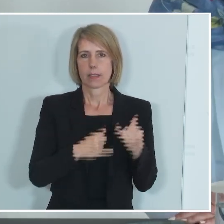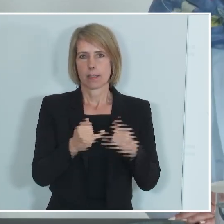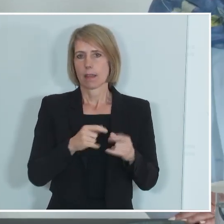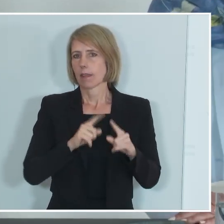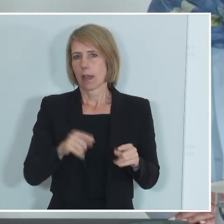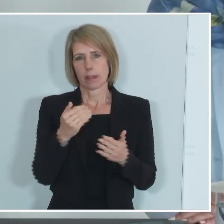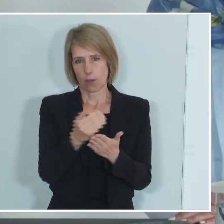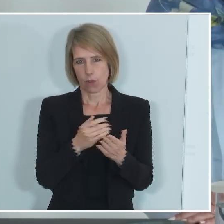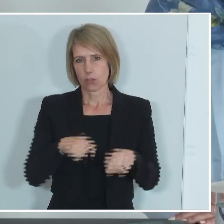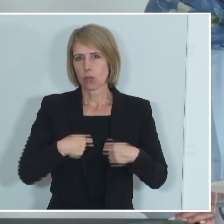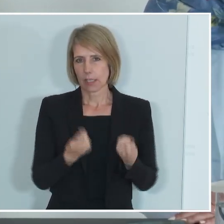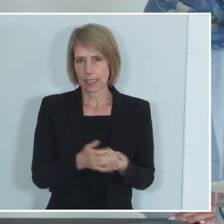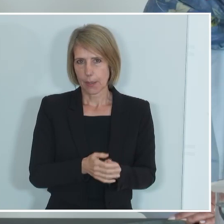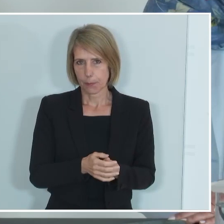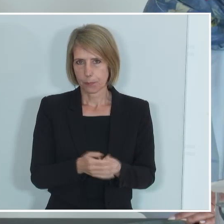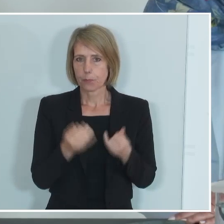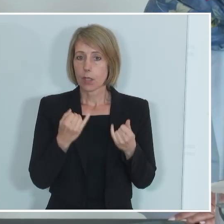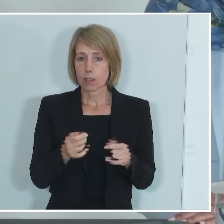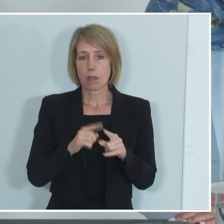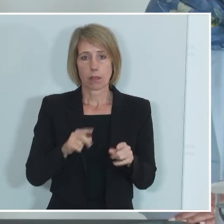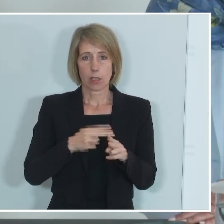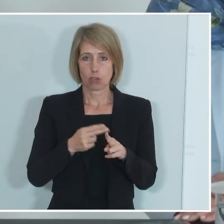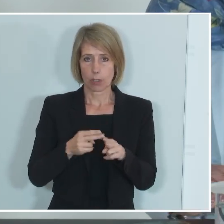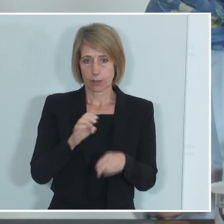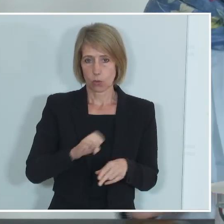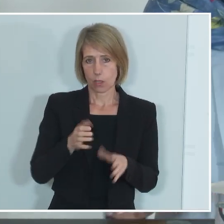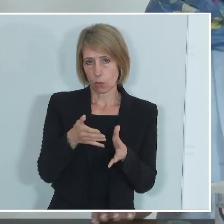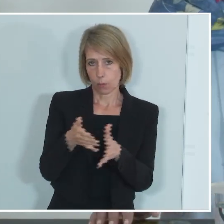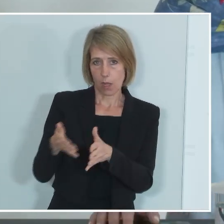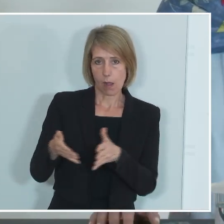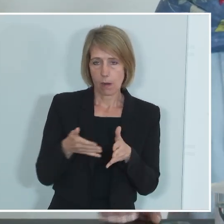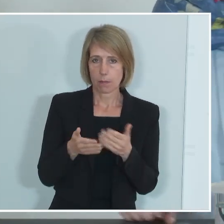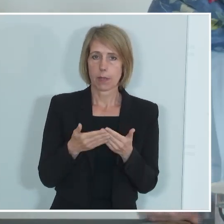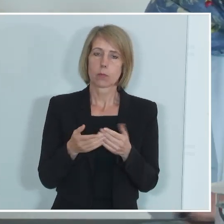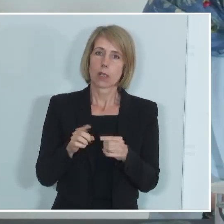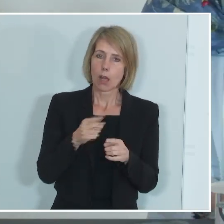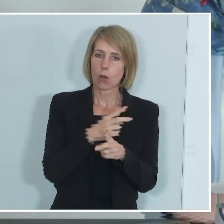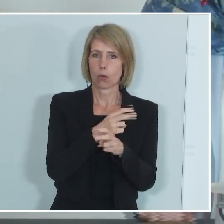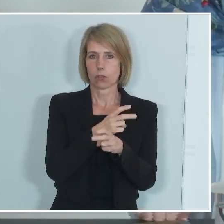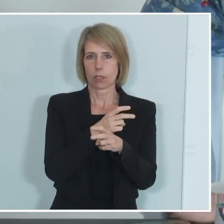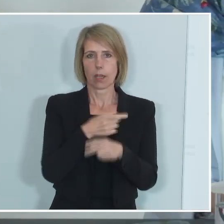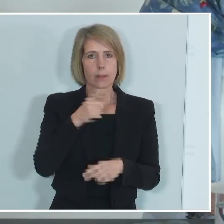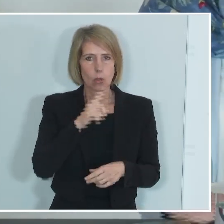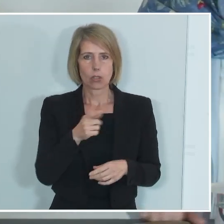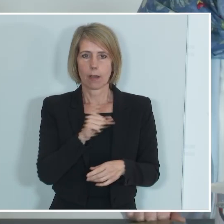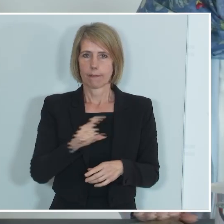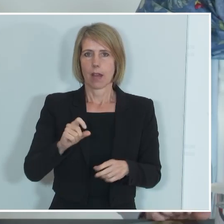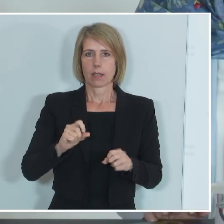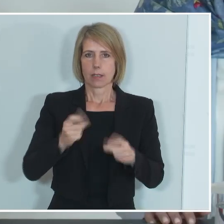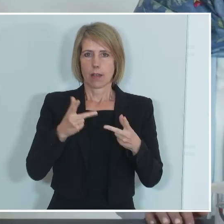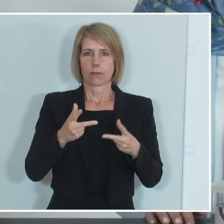Jetzt haben viele Staaten in Europa gerade auch Österreich oder Deutschland einen Fachkräfte-